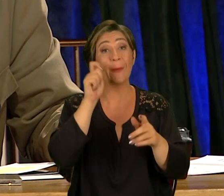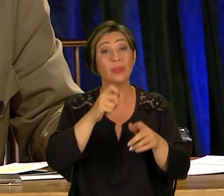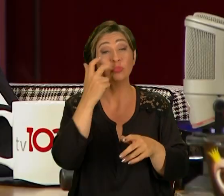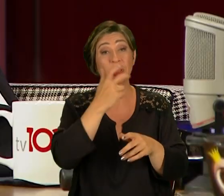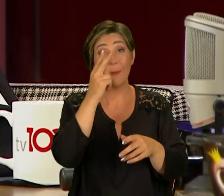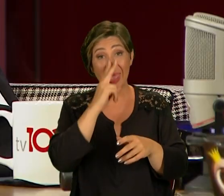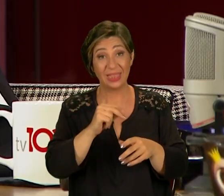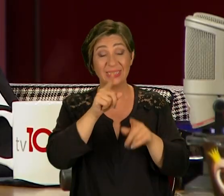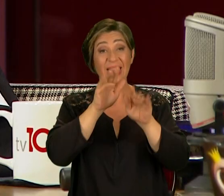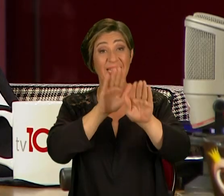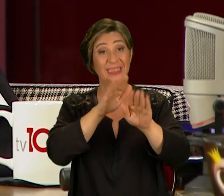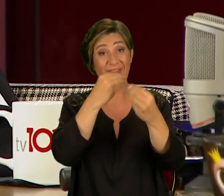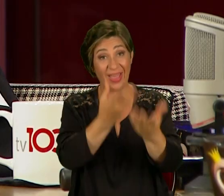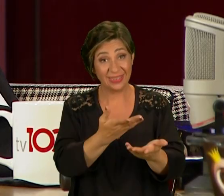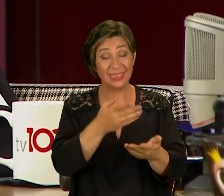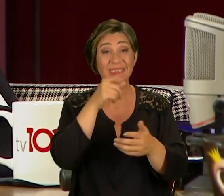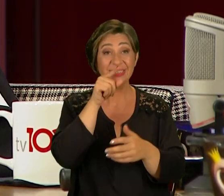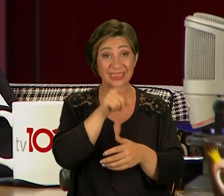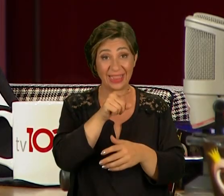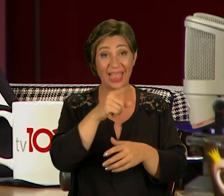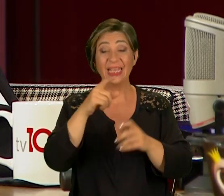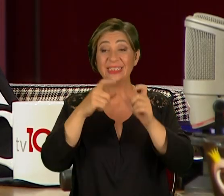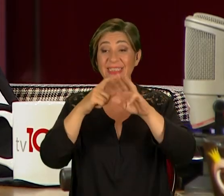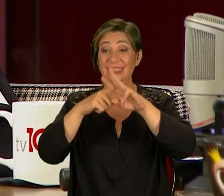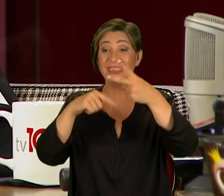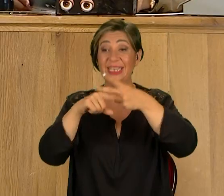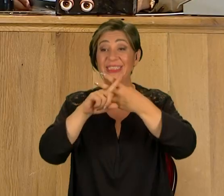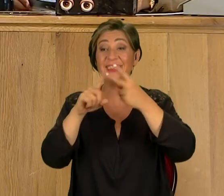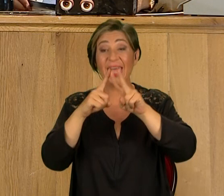senin yaptığın müziği destekledi. Sen de Sezen Aksu'nun